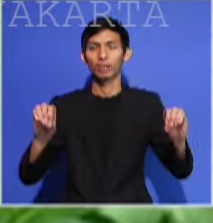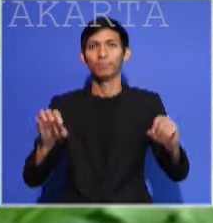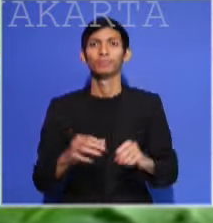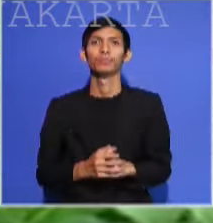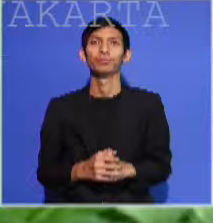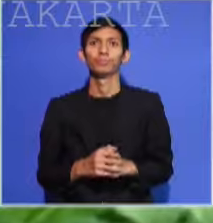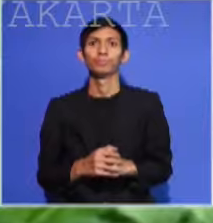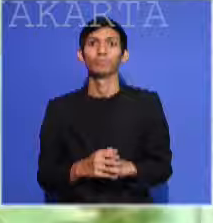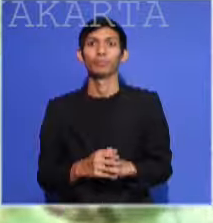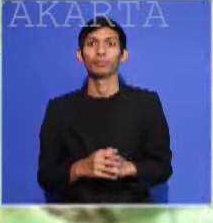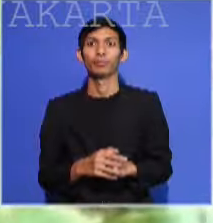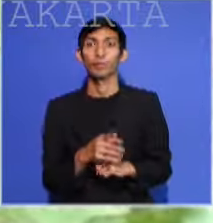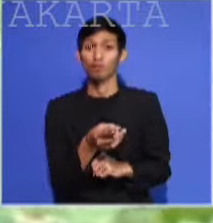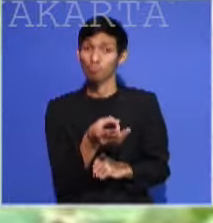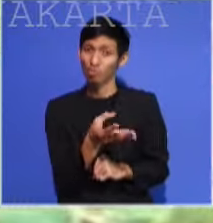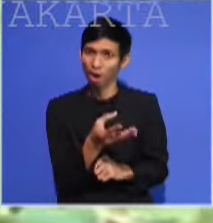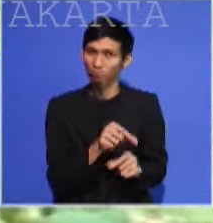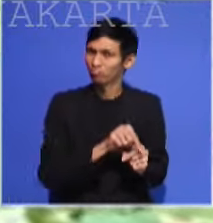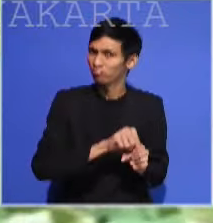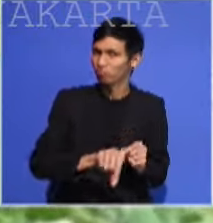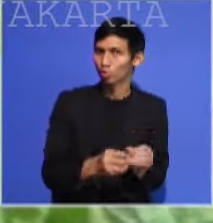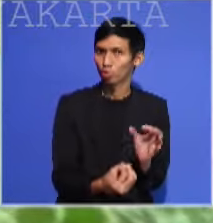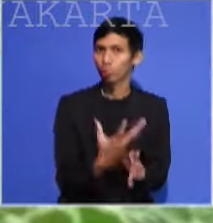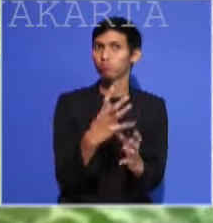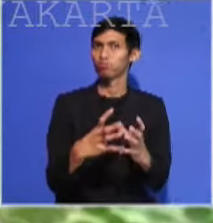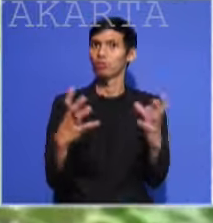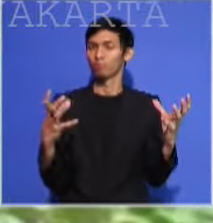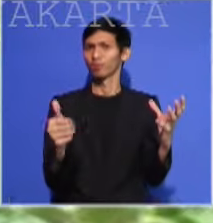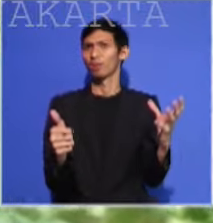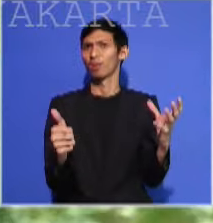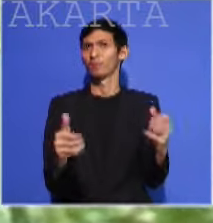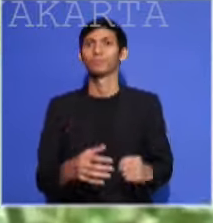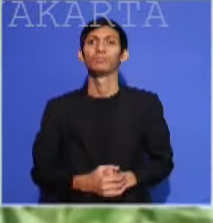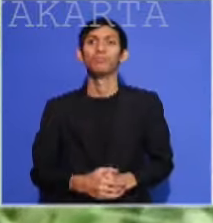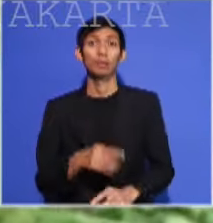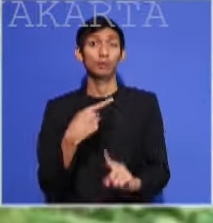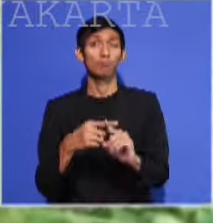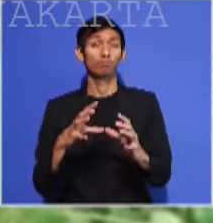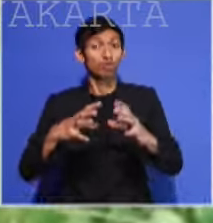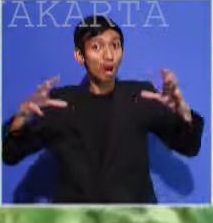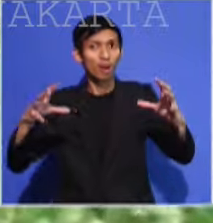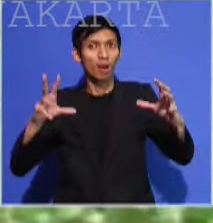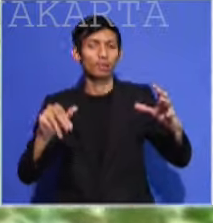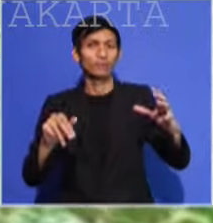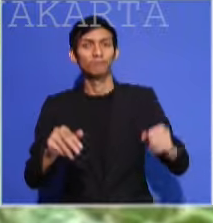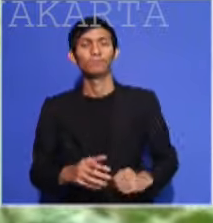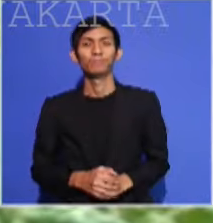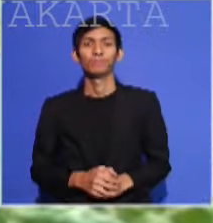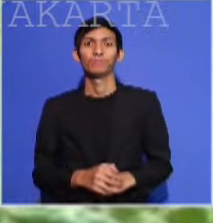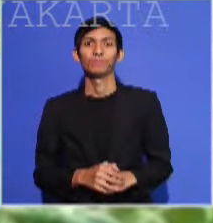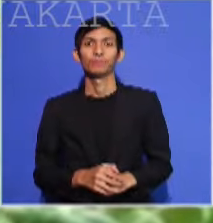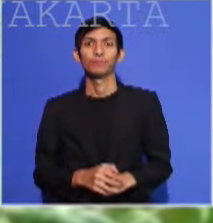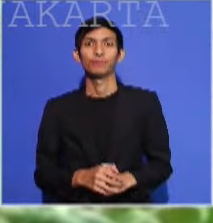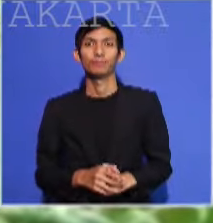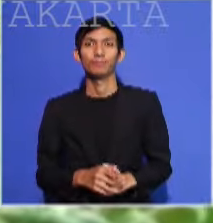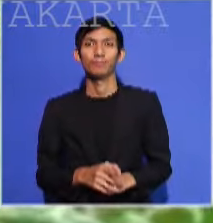ketingal langkung subur. Mboten namung menika mawahipun sailan dados kathah. Martina setunggaling kadang tani saking lalatan